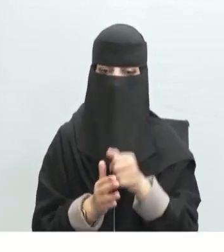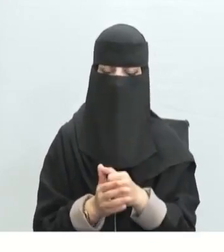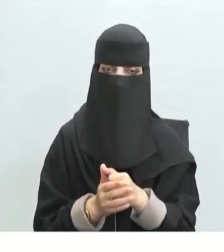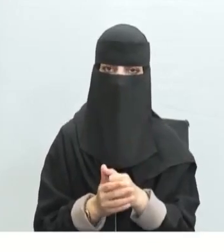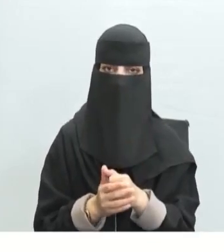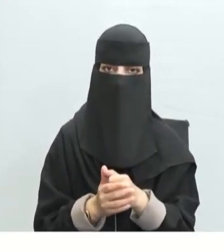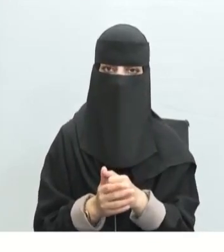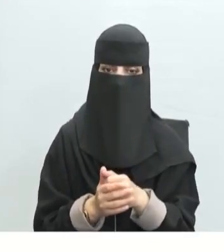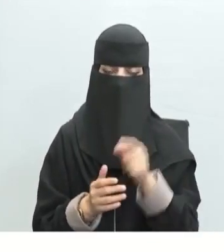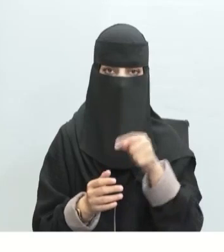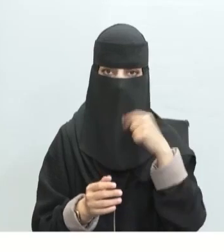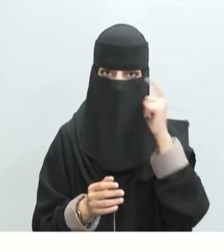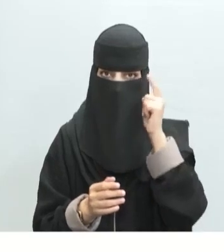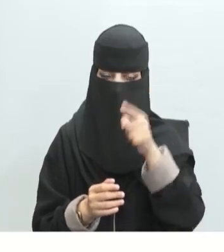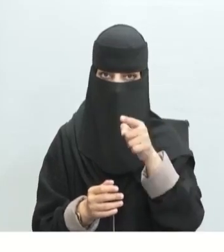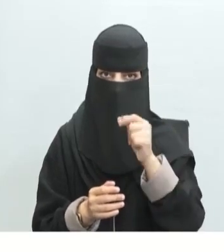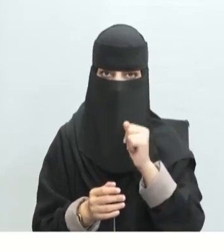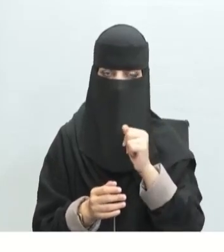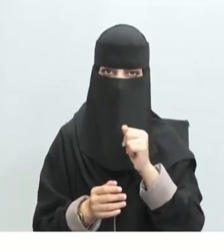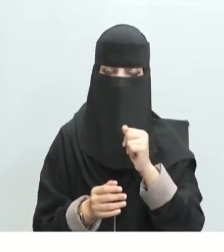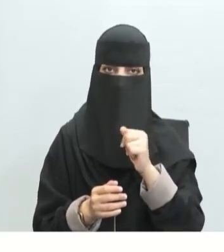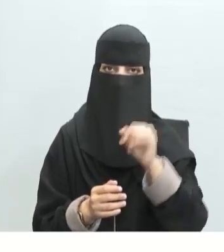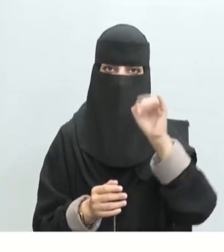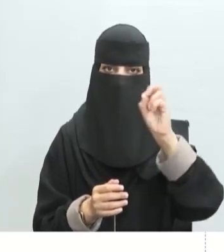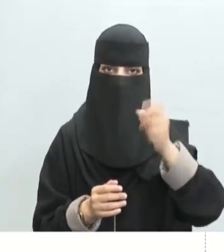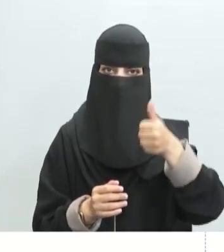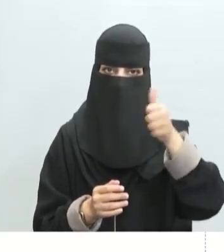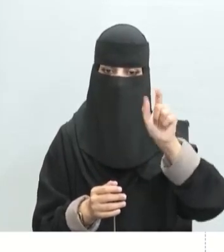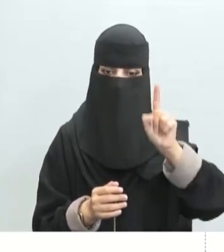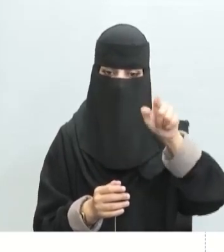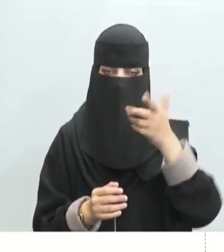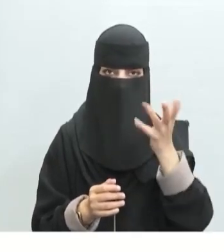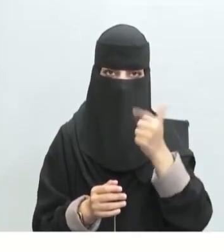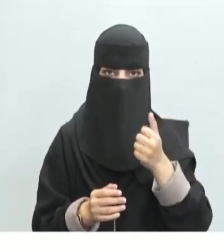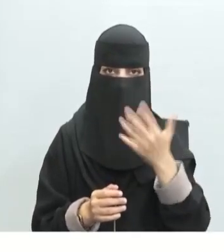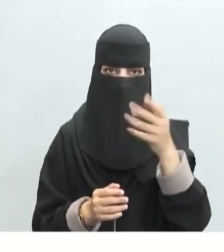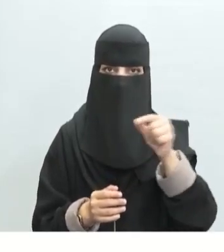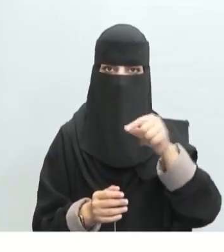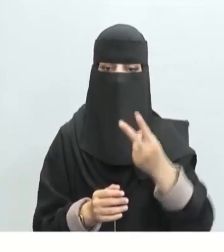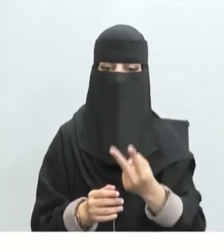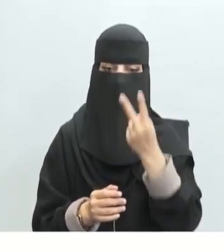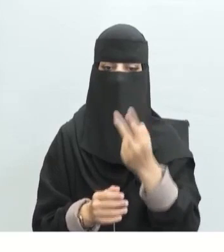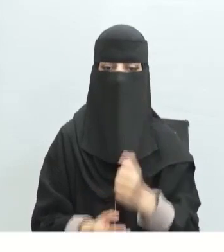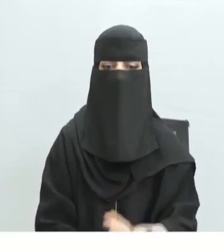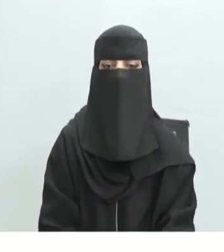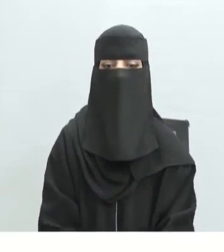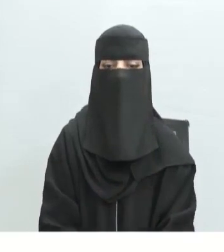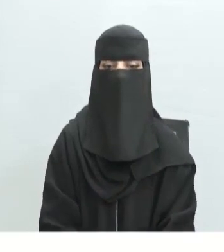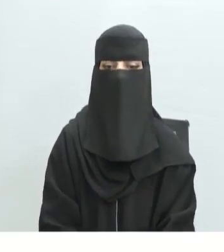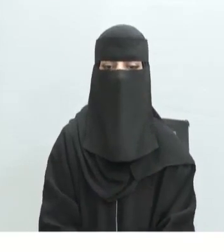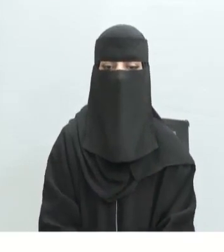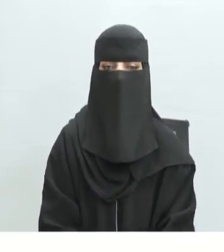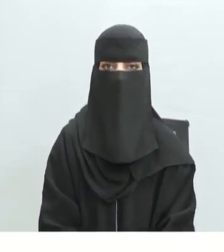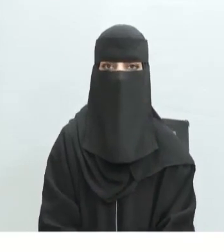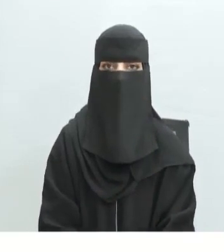انه الان الوتر او عفوا المقابل هو 5.7 5 فص